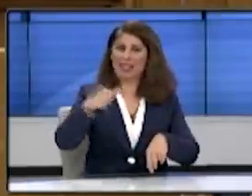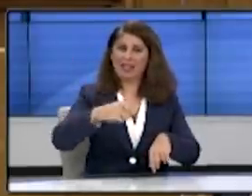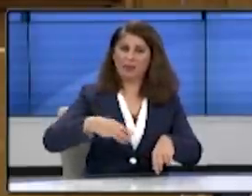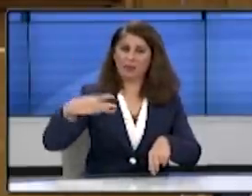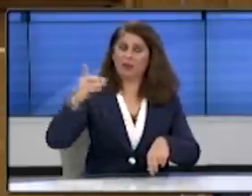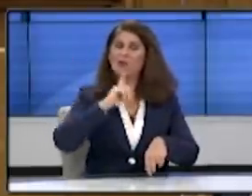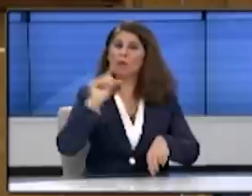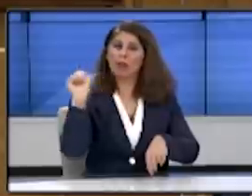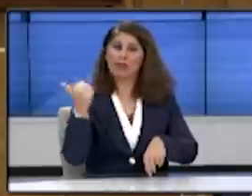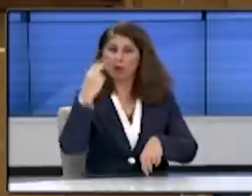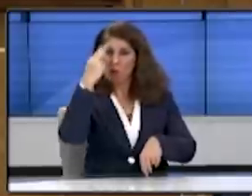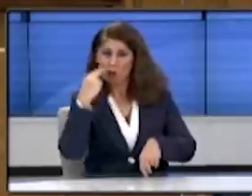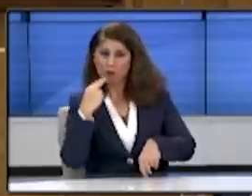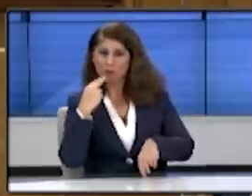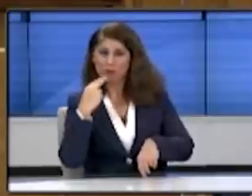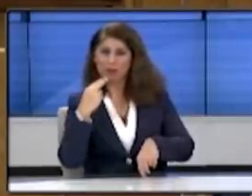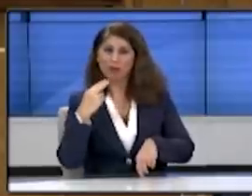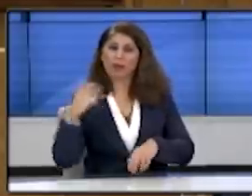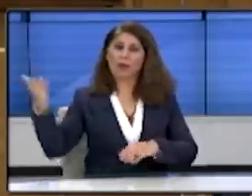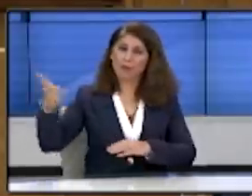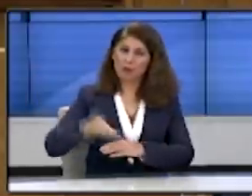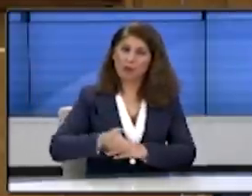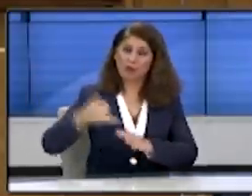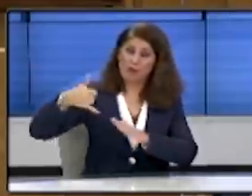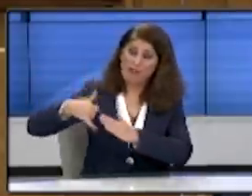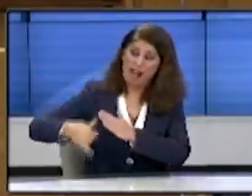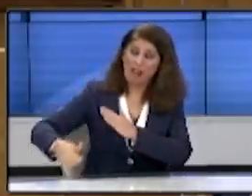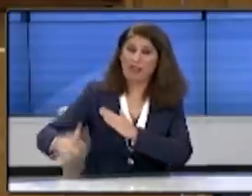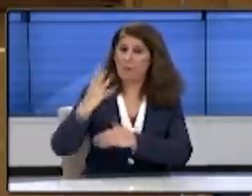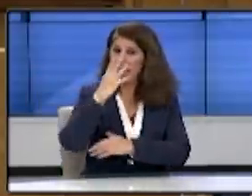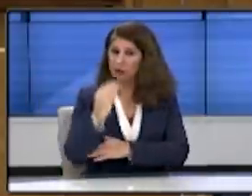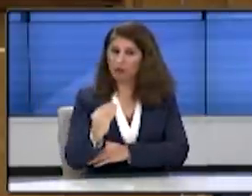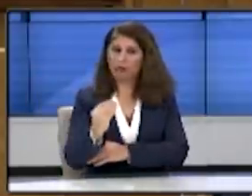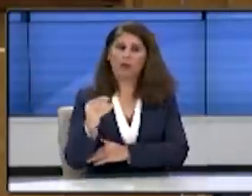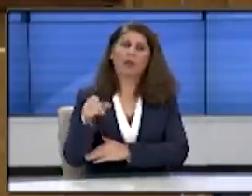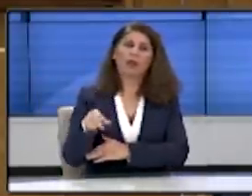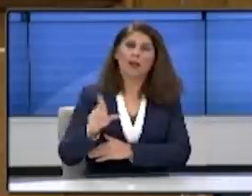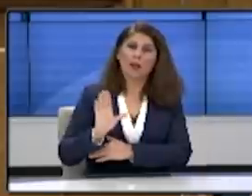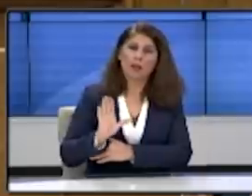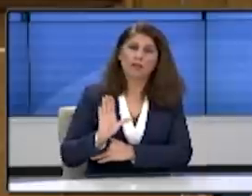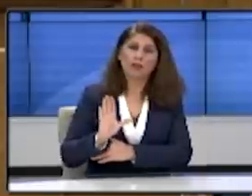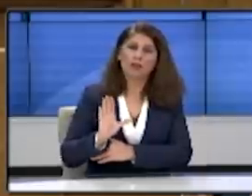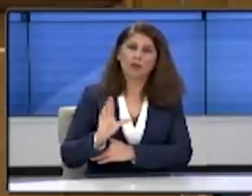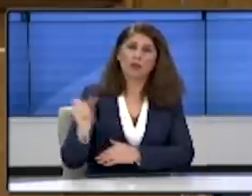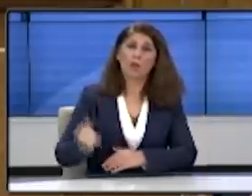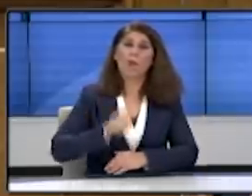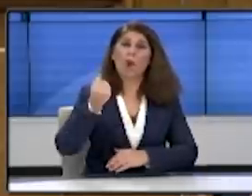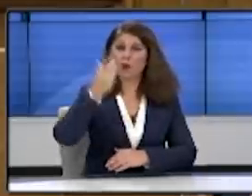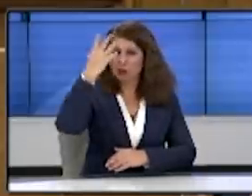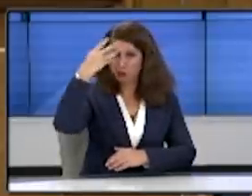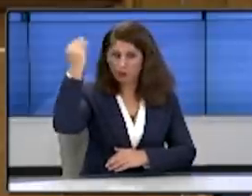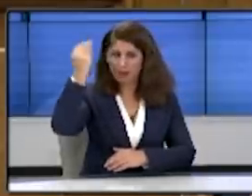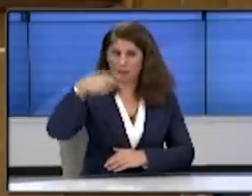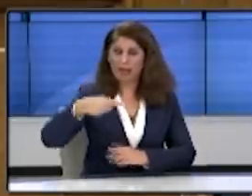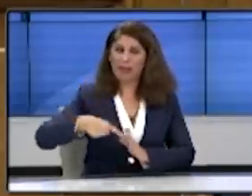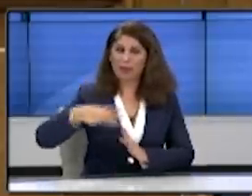αντιπολίτευσης, όπως χτες ο Κουρουμπλής, προερχόμενος και αυτός εκ του βαθέως Πασόκ. Γι' αυτό ο καημός του κυρίου Τσίπρα και